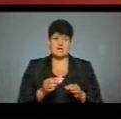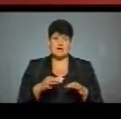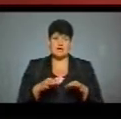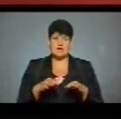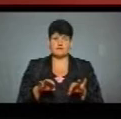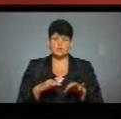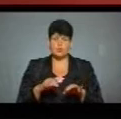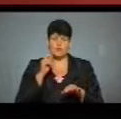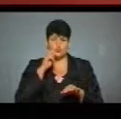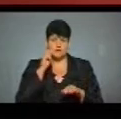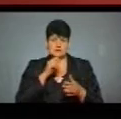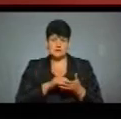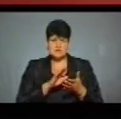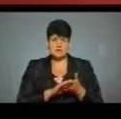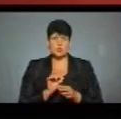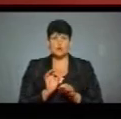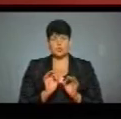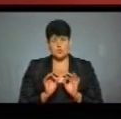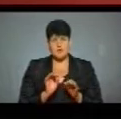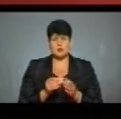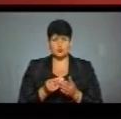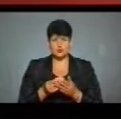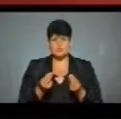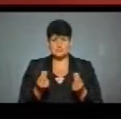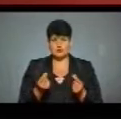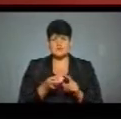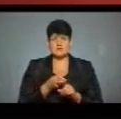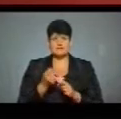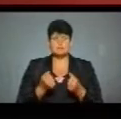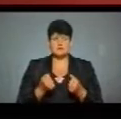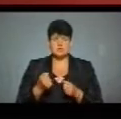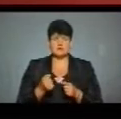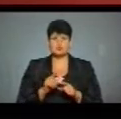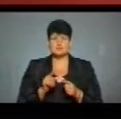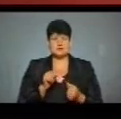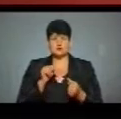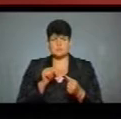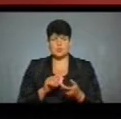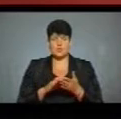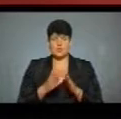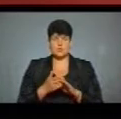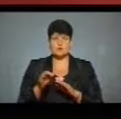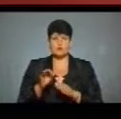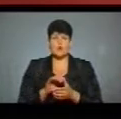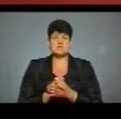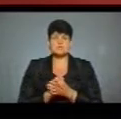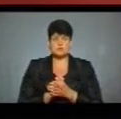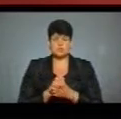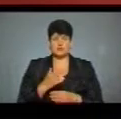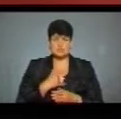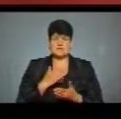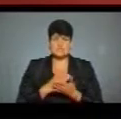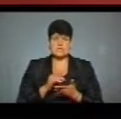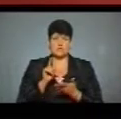реєстрацію за нормальною ціною в залежності від машини. І щоб це не суперечило угоді про асоціацію. У нас є обов'язки